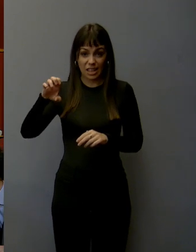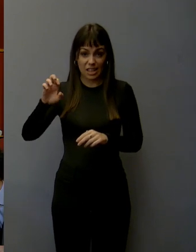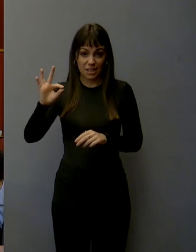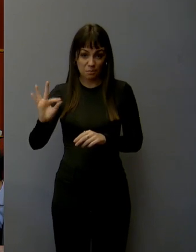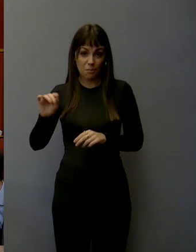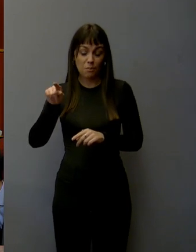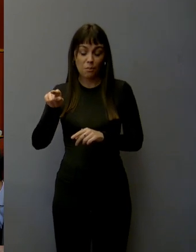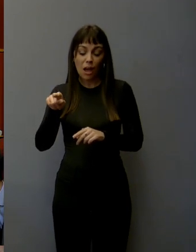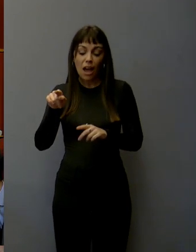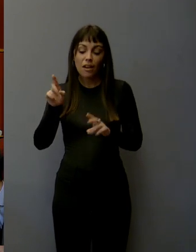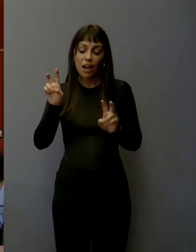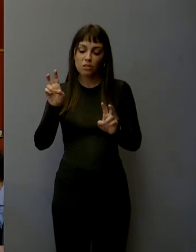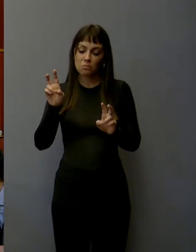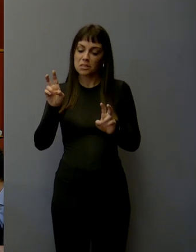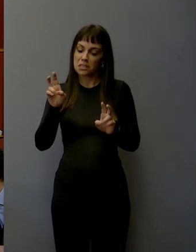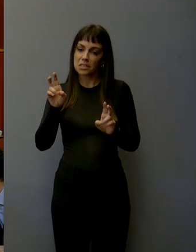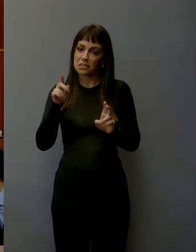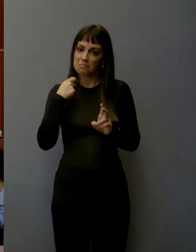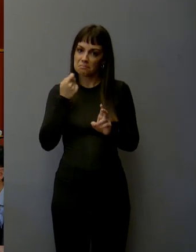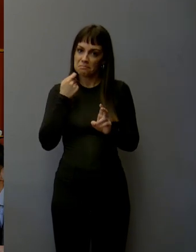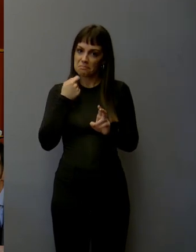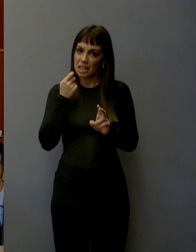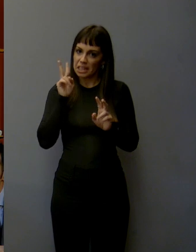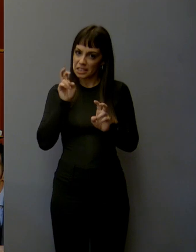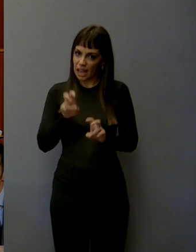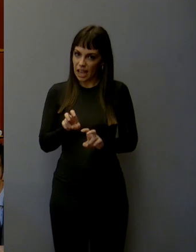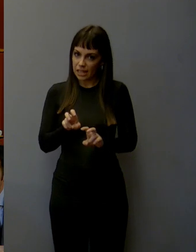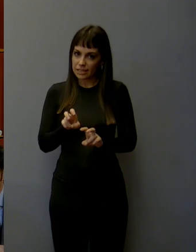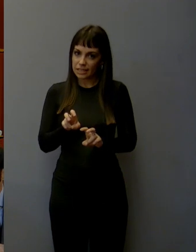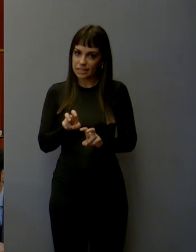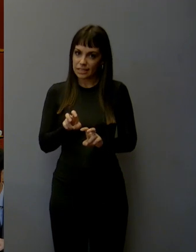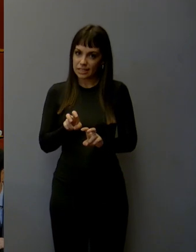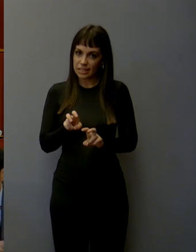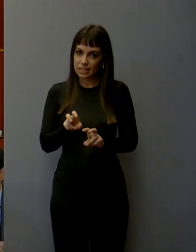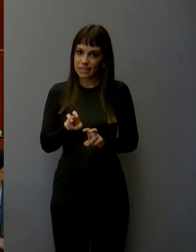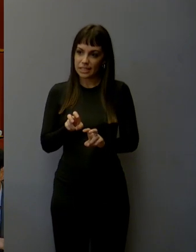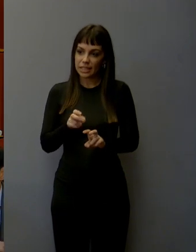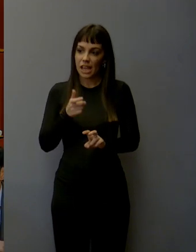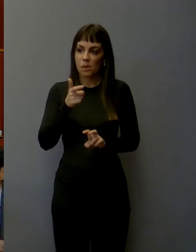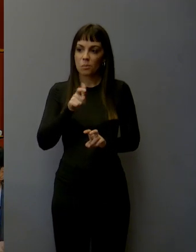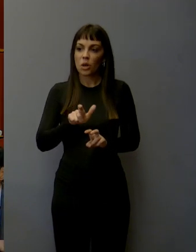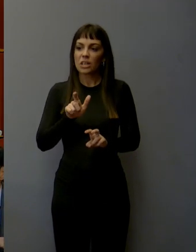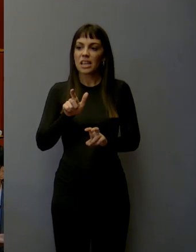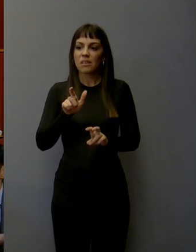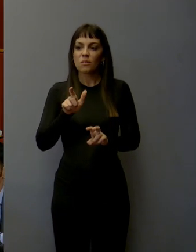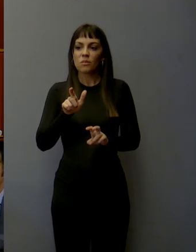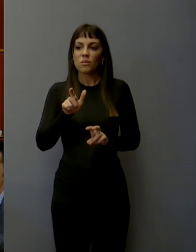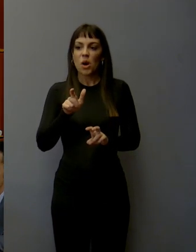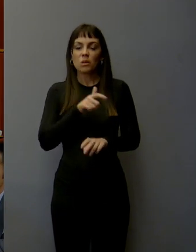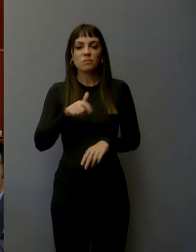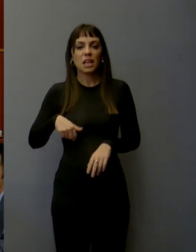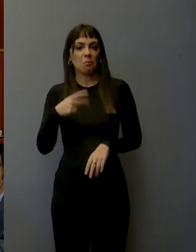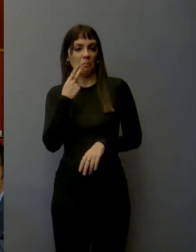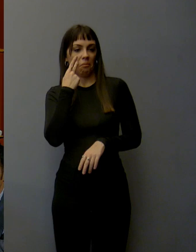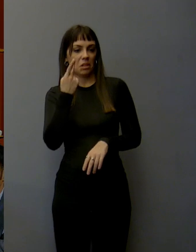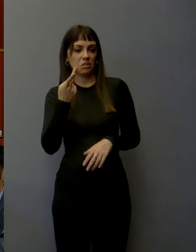interessanti da analizzare perché lo abbiamo vista vestita da Doge con quel rosso sgargiante